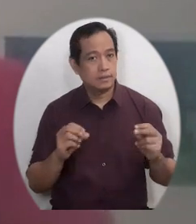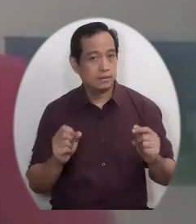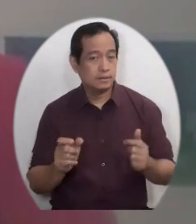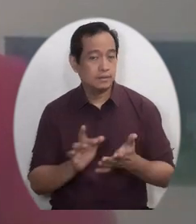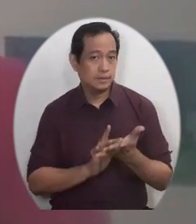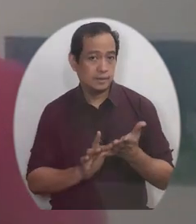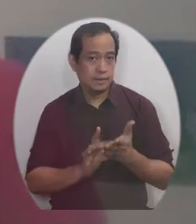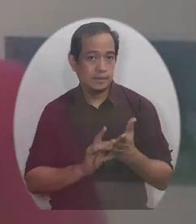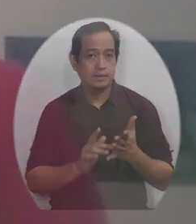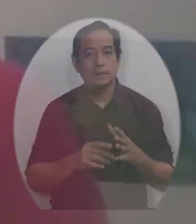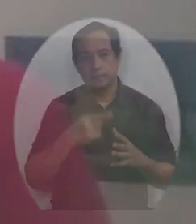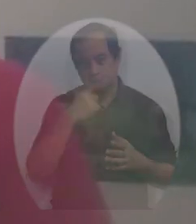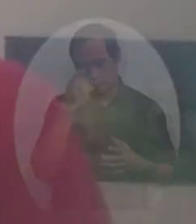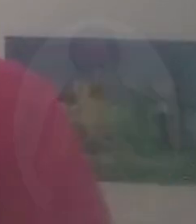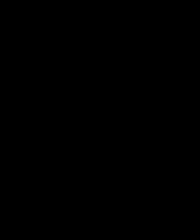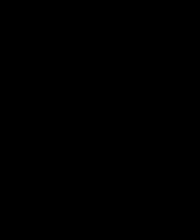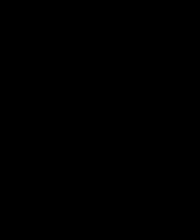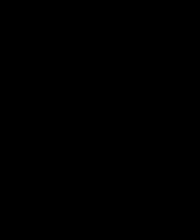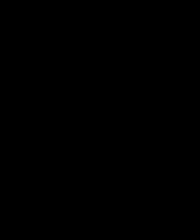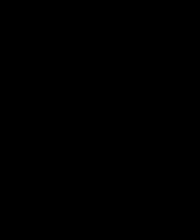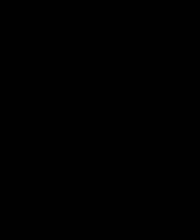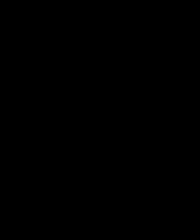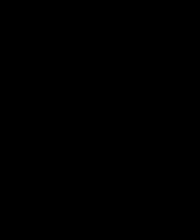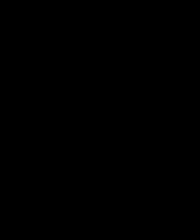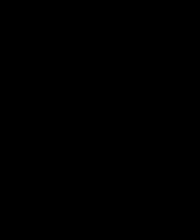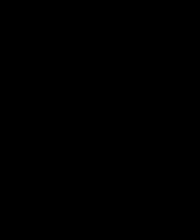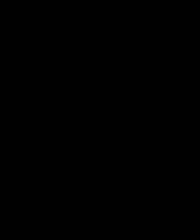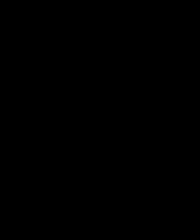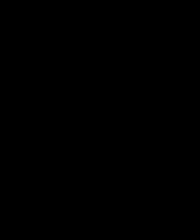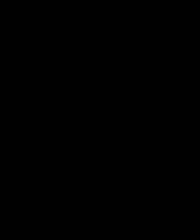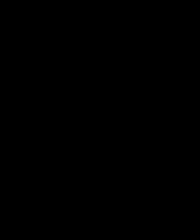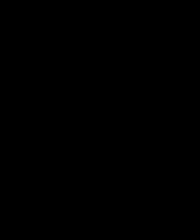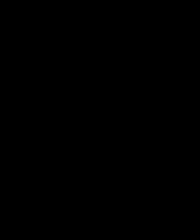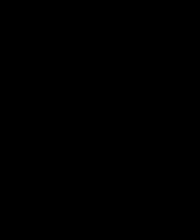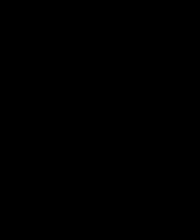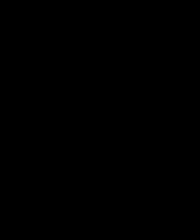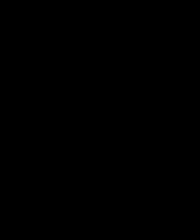ng doktor, humingi ako ng maraming himalak.